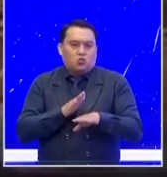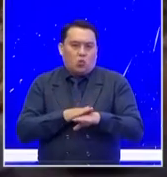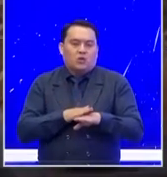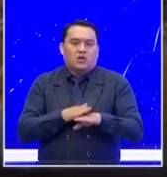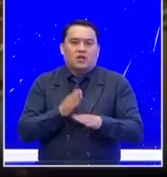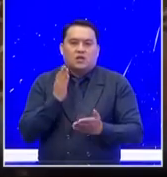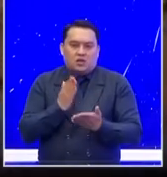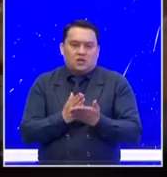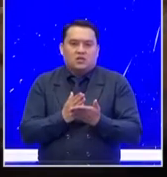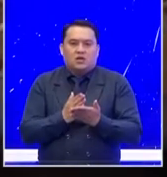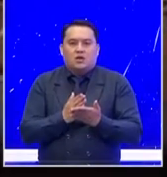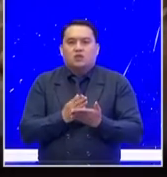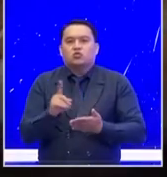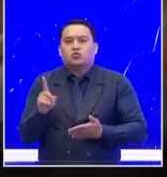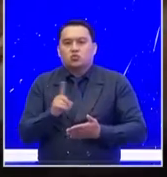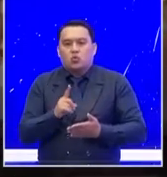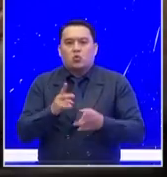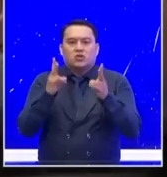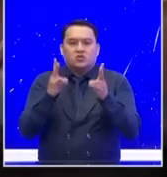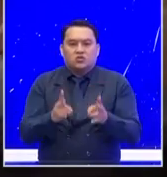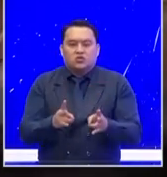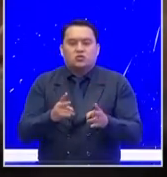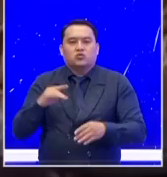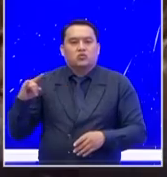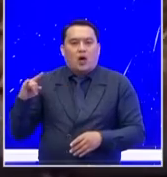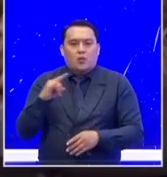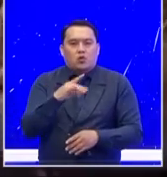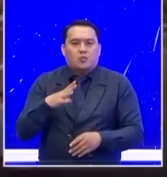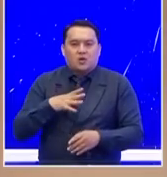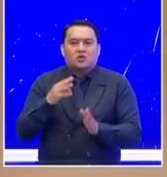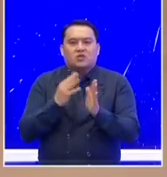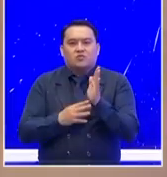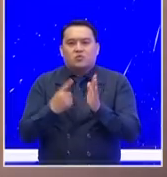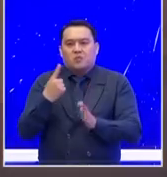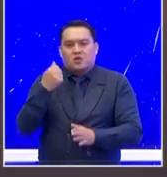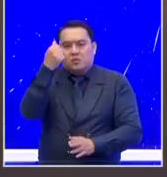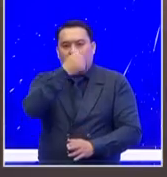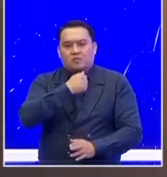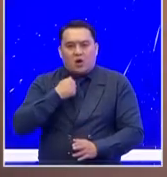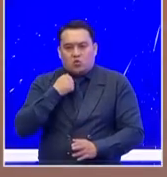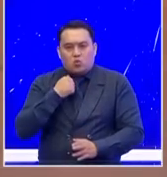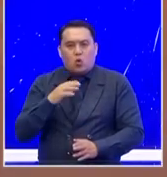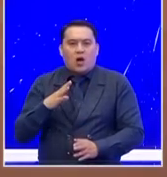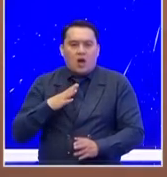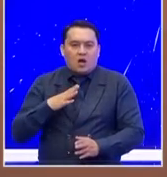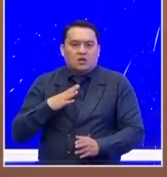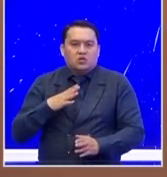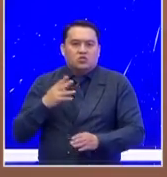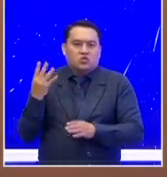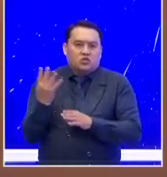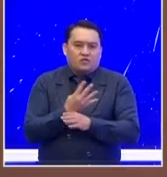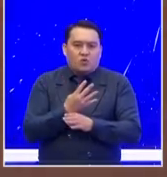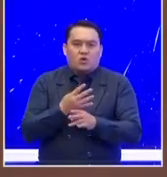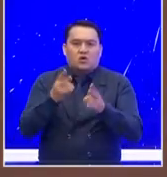в сообщении. Отмечается, что потерпевший крушение самолет был выпущен в 1991 году. Это уже